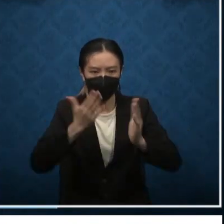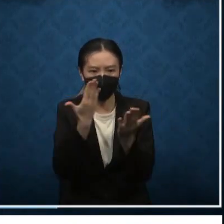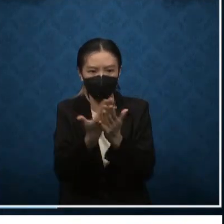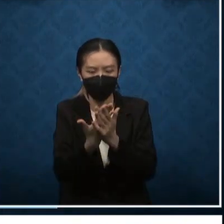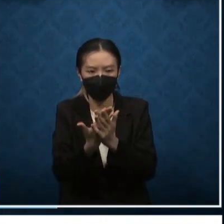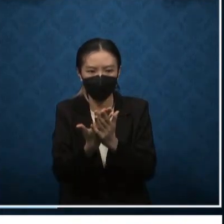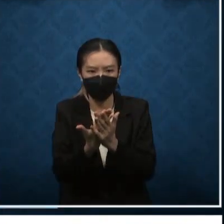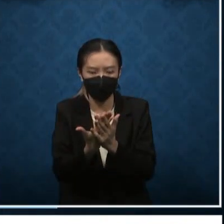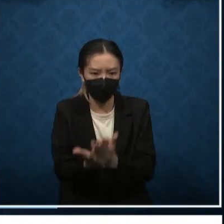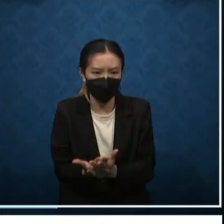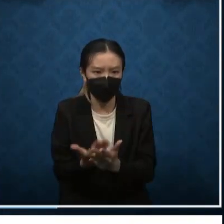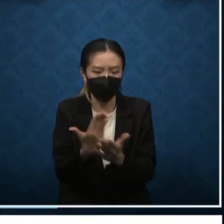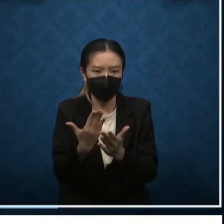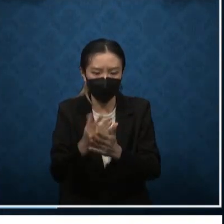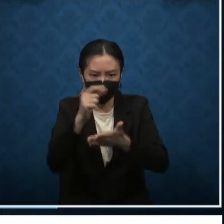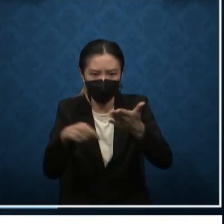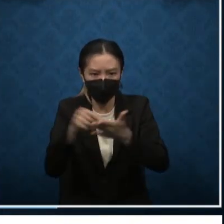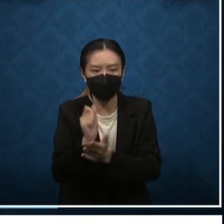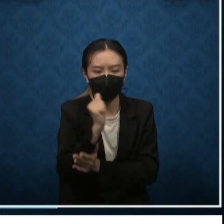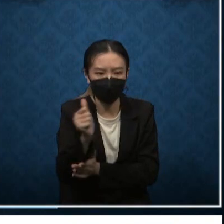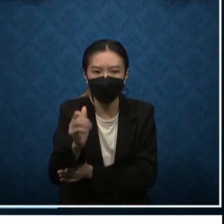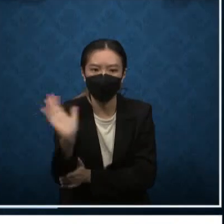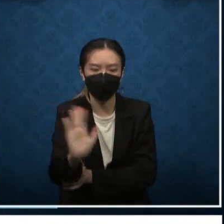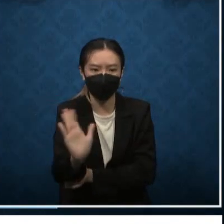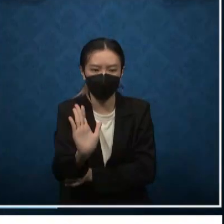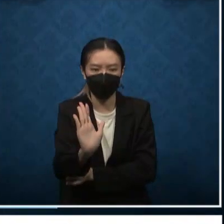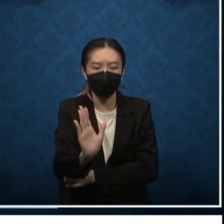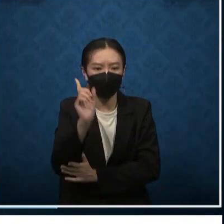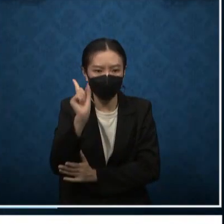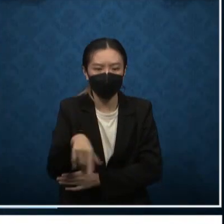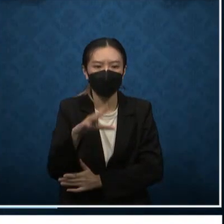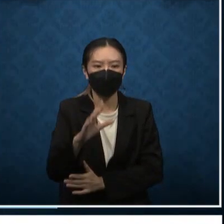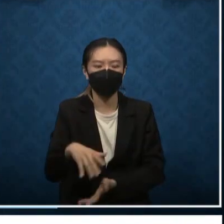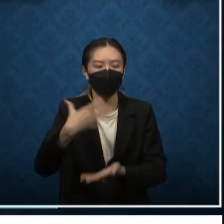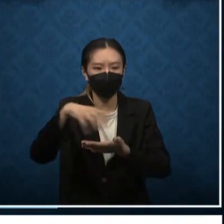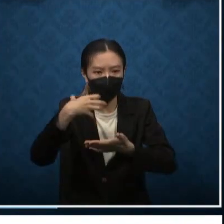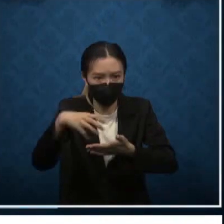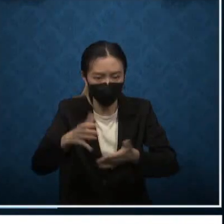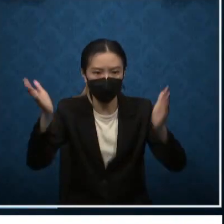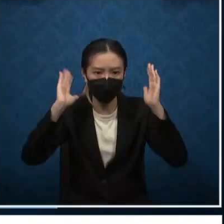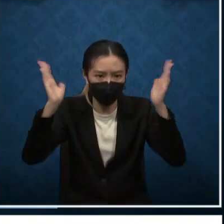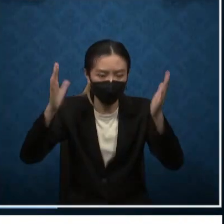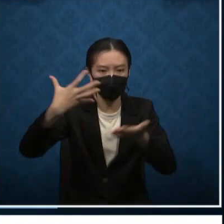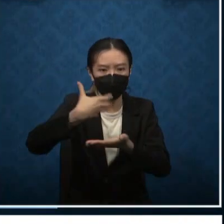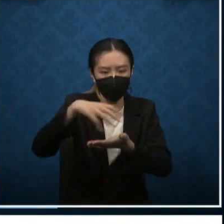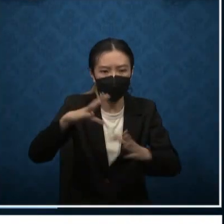ถิการของการซ้ส flowersติดต